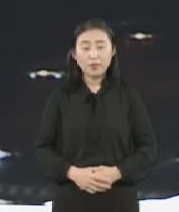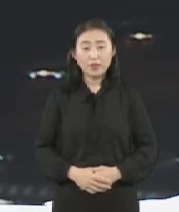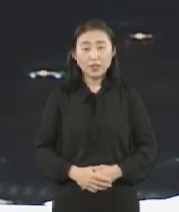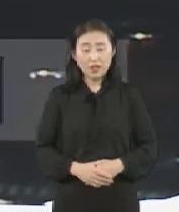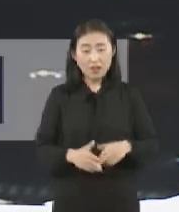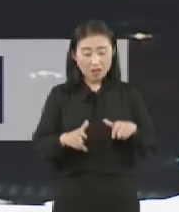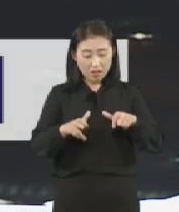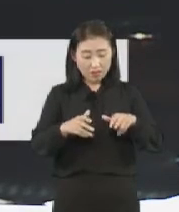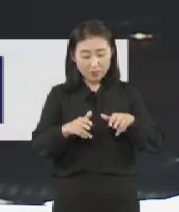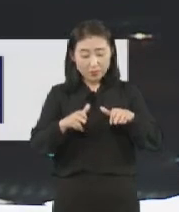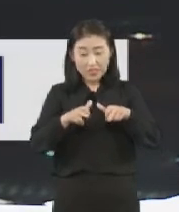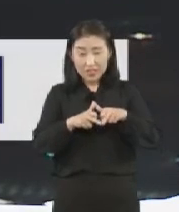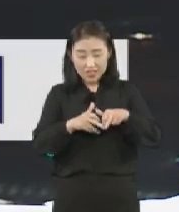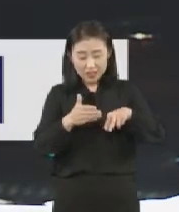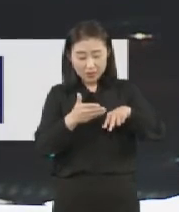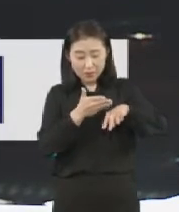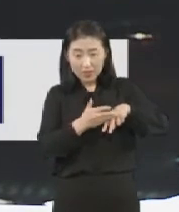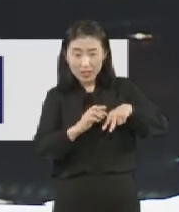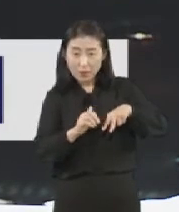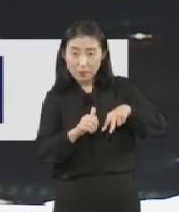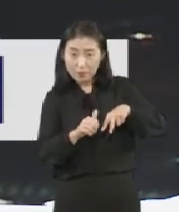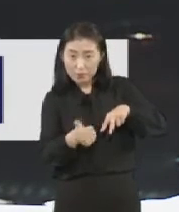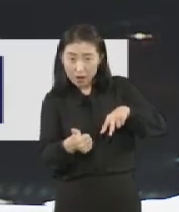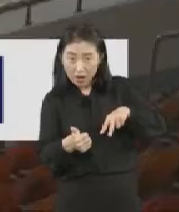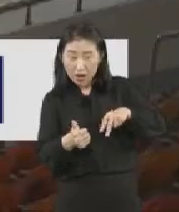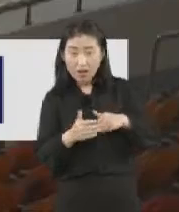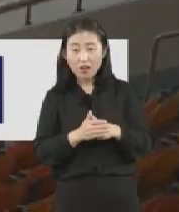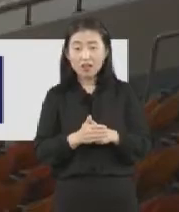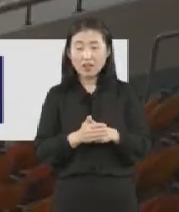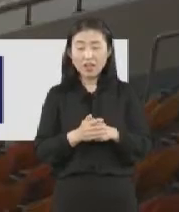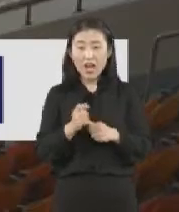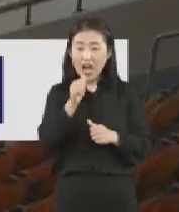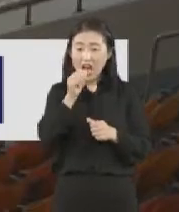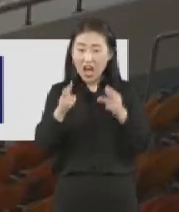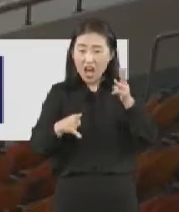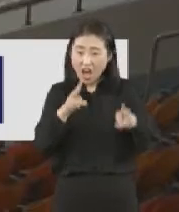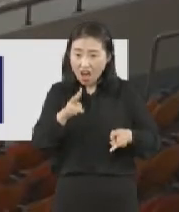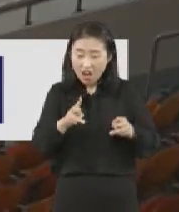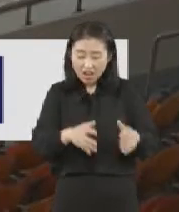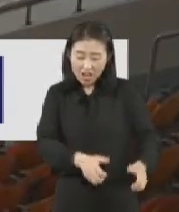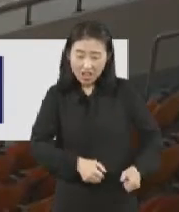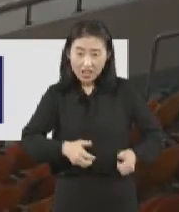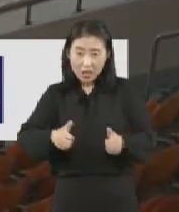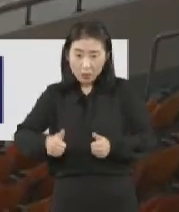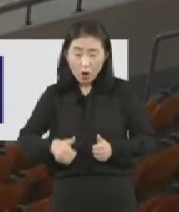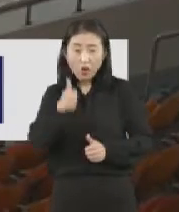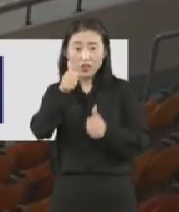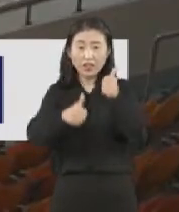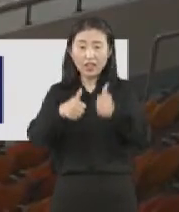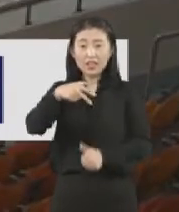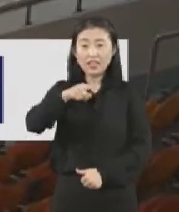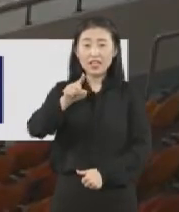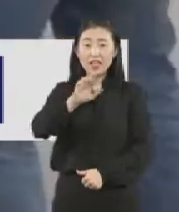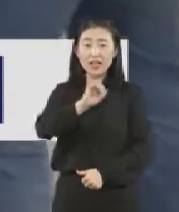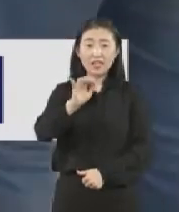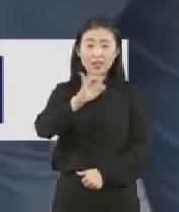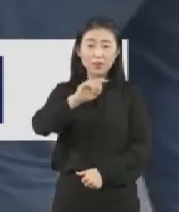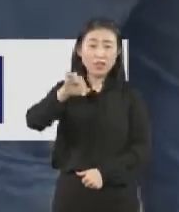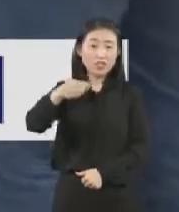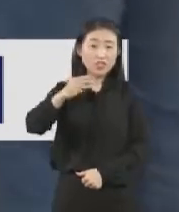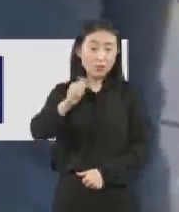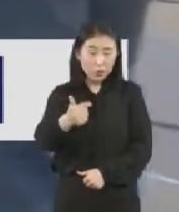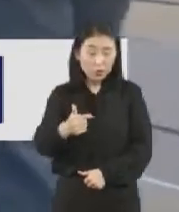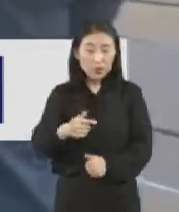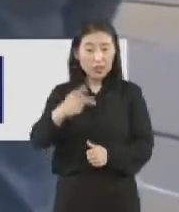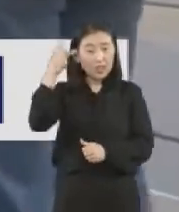장애인 보행을 돕기 위한 착용형 로봇 기술을 겨루는 사이베슬론 국제대회에서 카이스트 연구팀이 세계 정상을